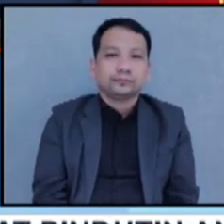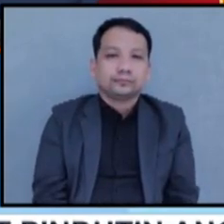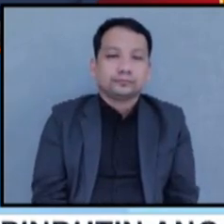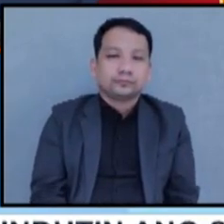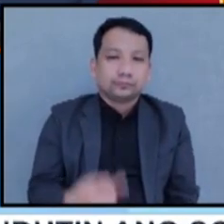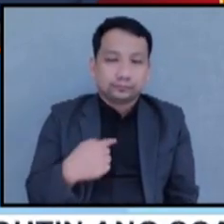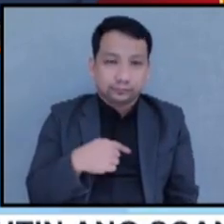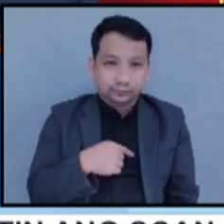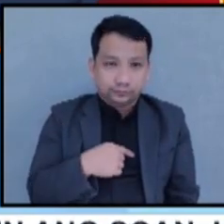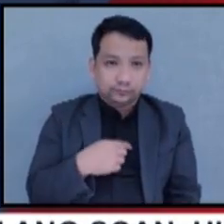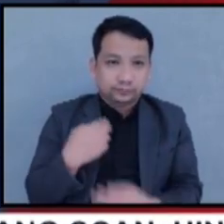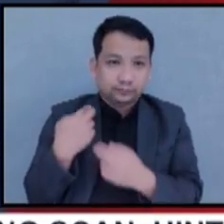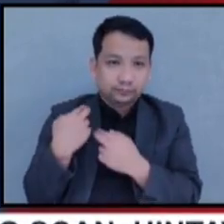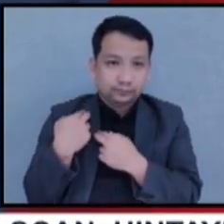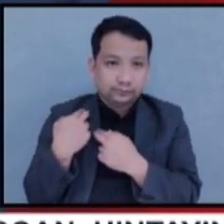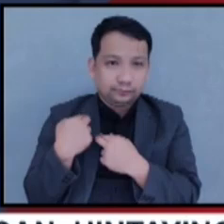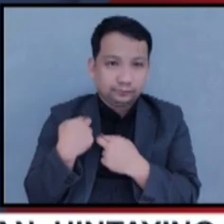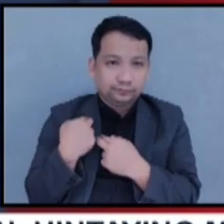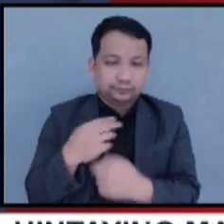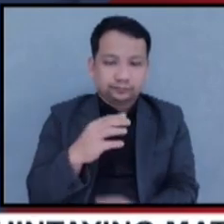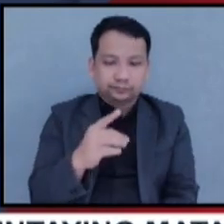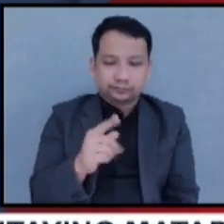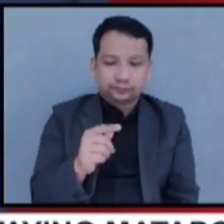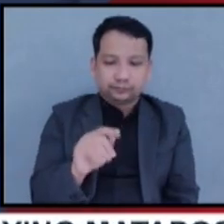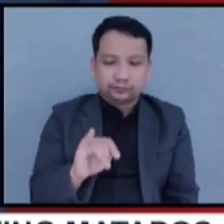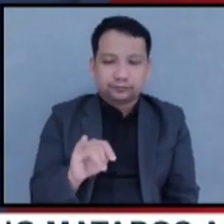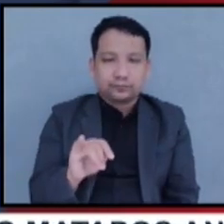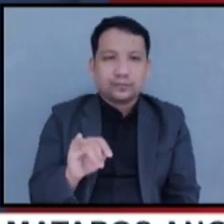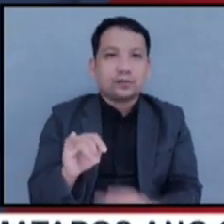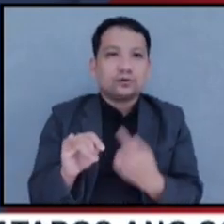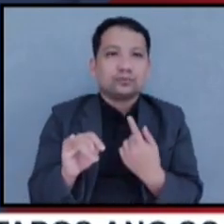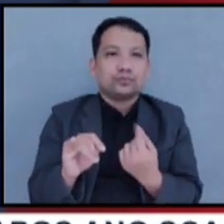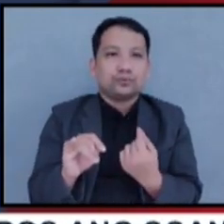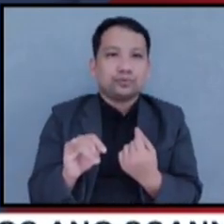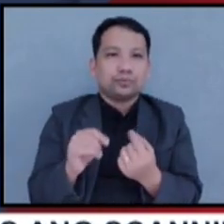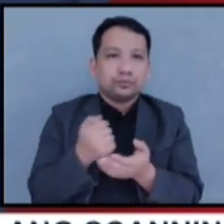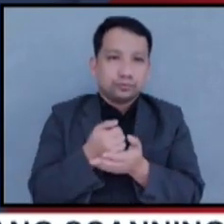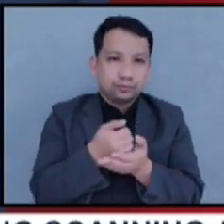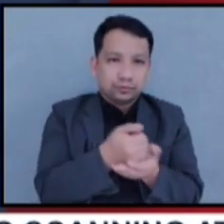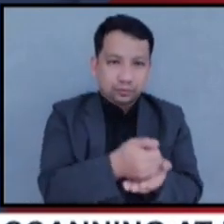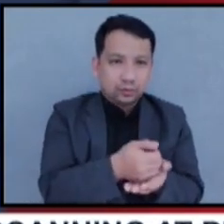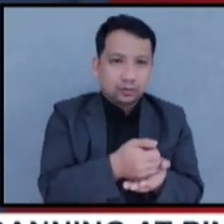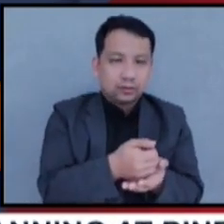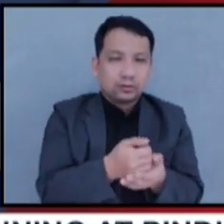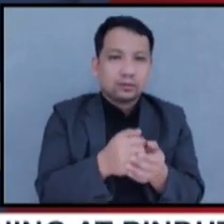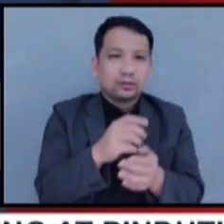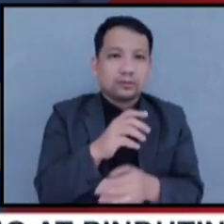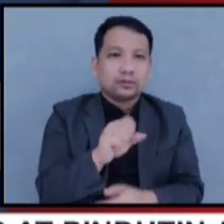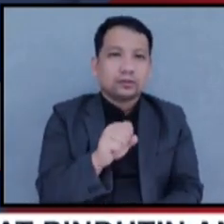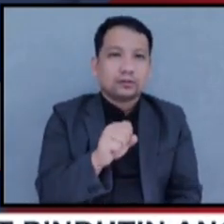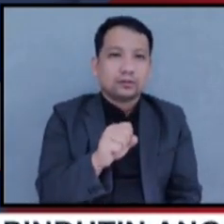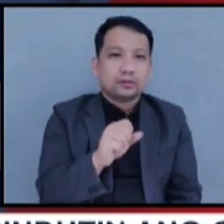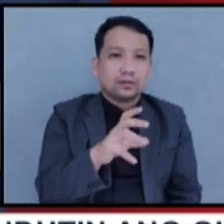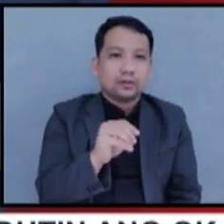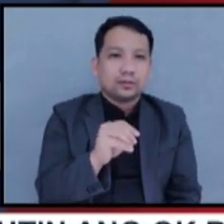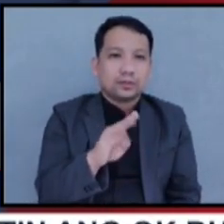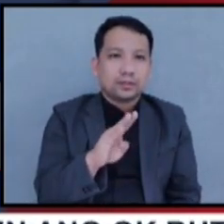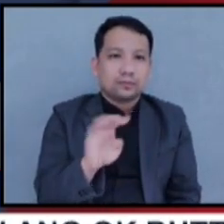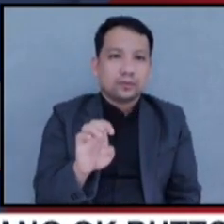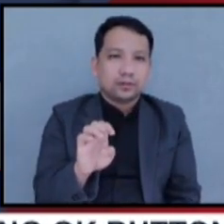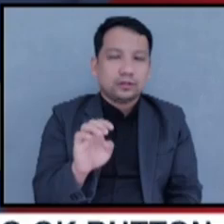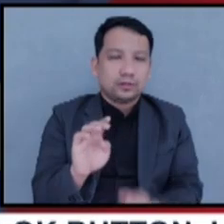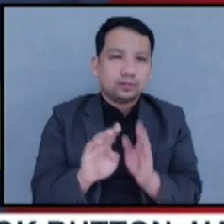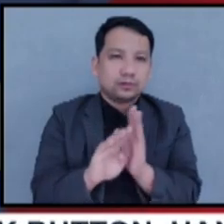Ang isang mandato po ng Department of Trade and Industry ay yung tumulong sa ating mga SME, which is SME development,